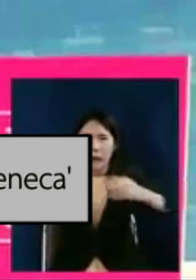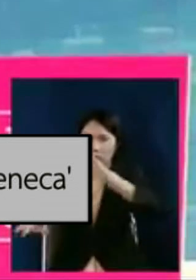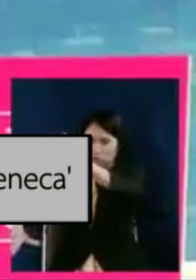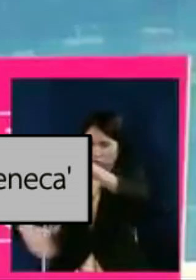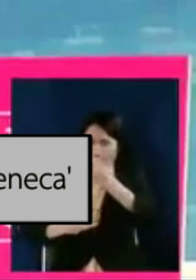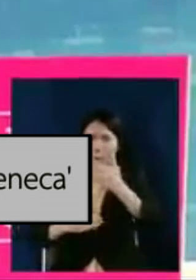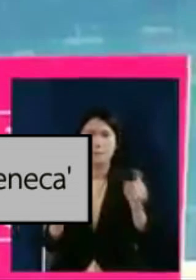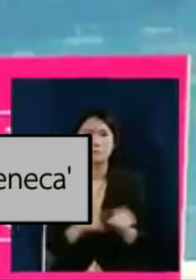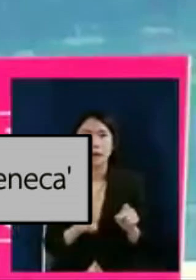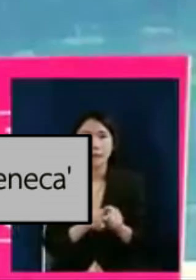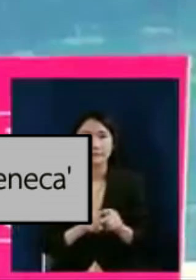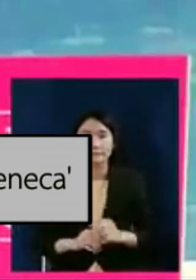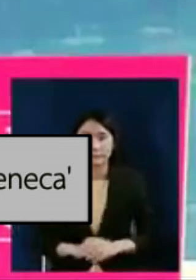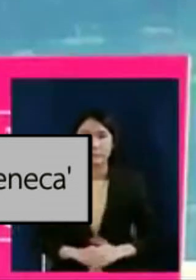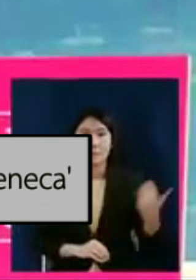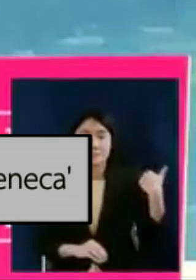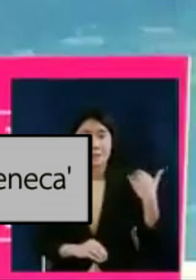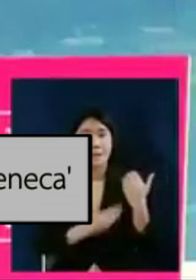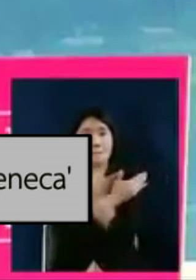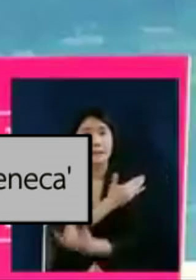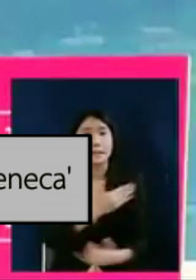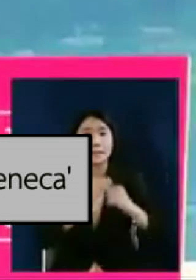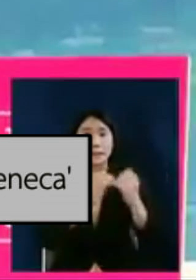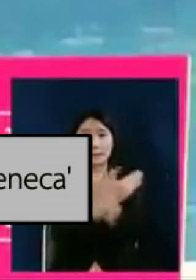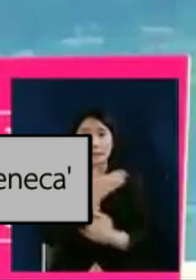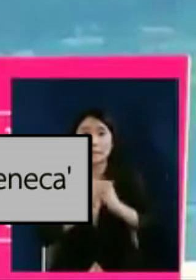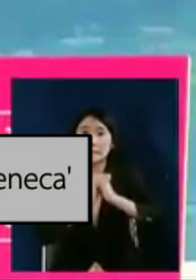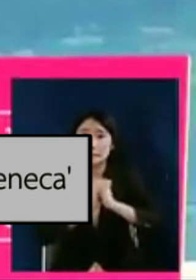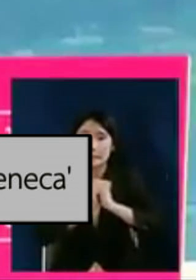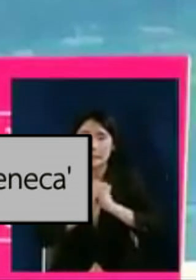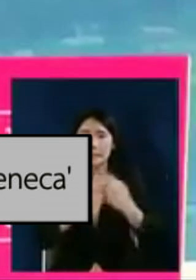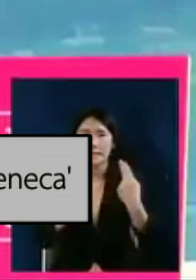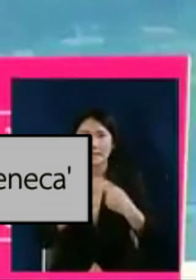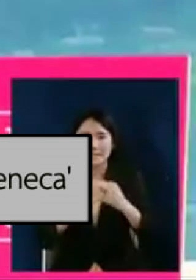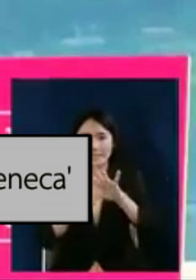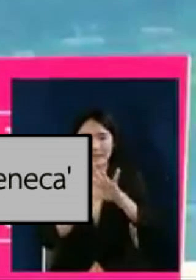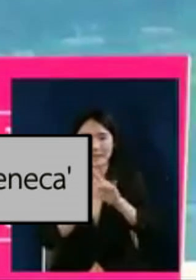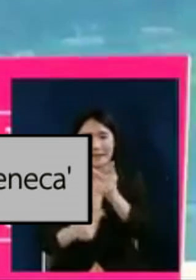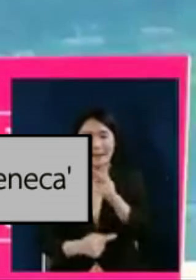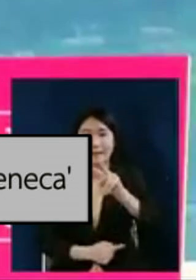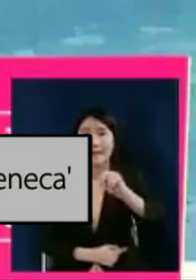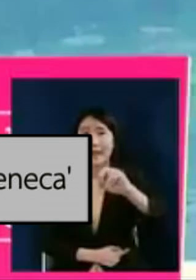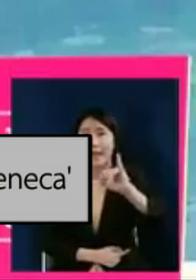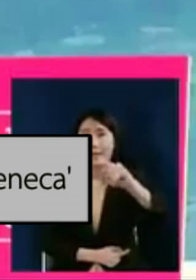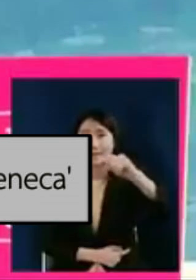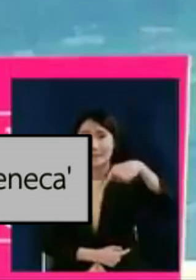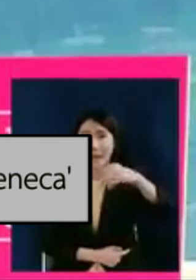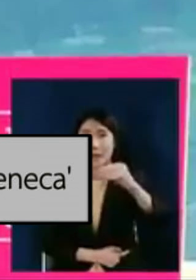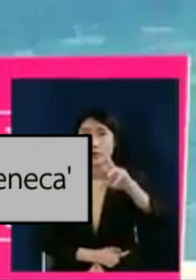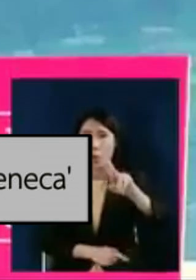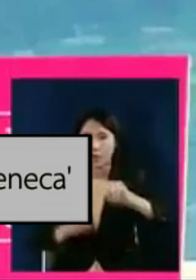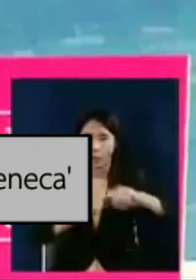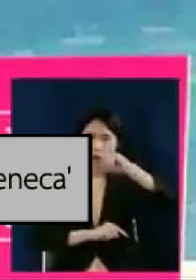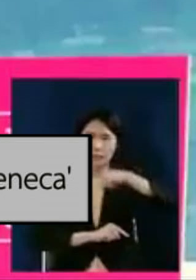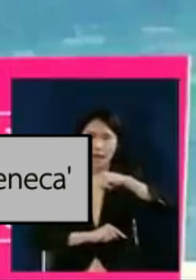vectorเหมือนกันถ้ามีของจีนนะครับของจีนคือแขนใส่โนซึ่งเราไม่ได้ติดต่อกับบริษัทดี